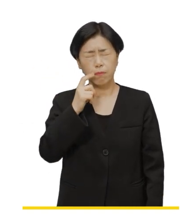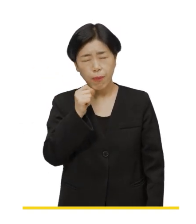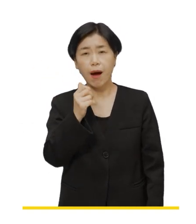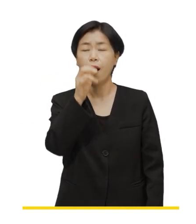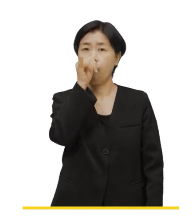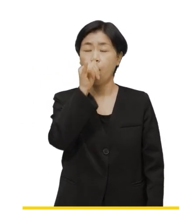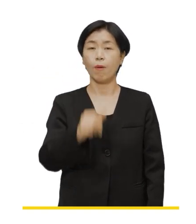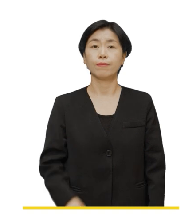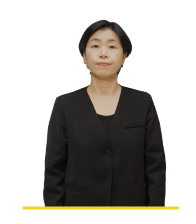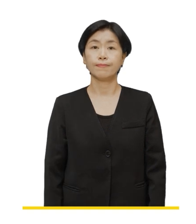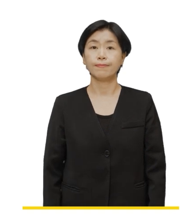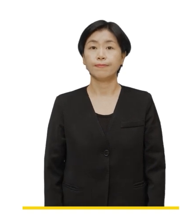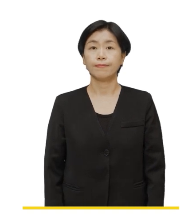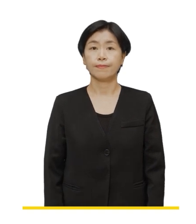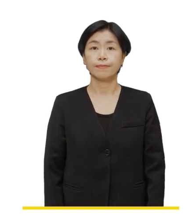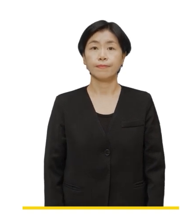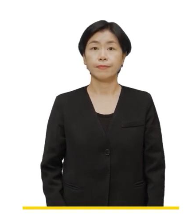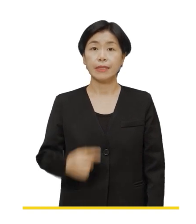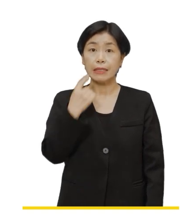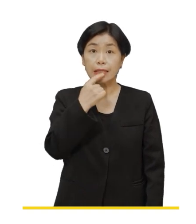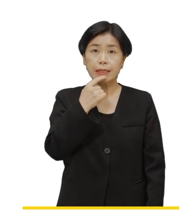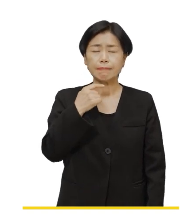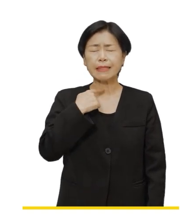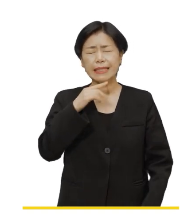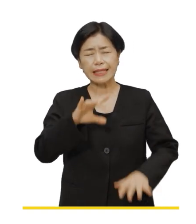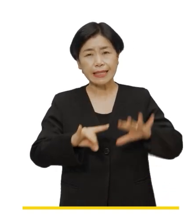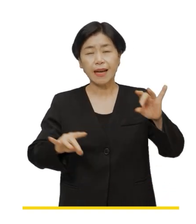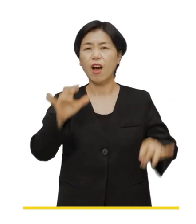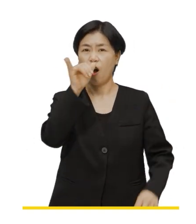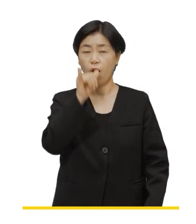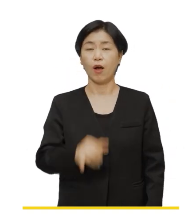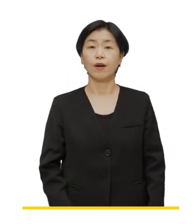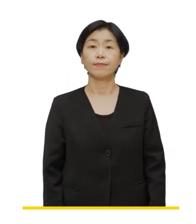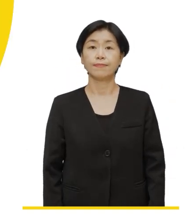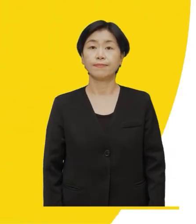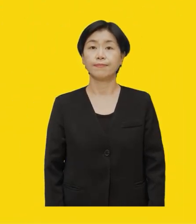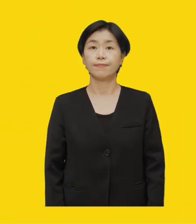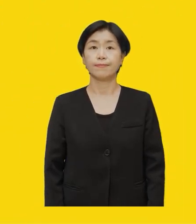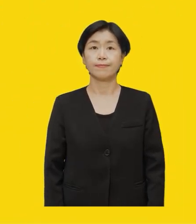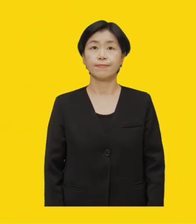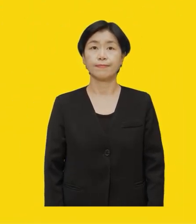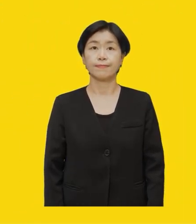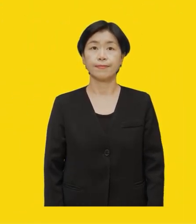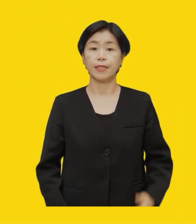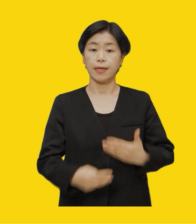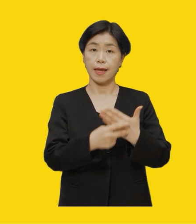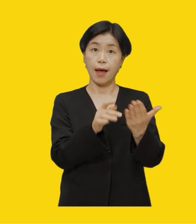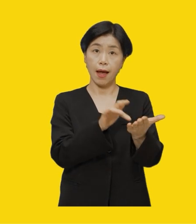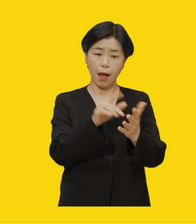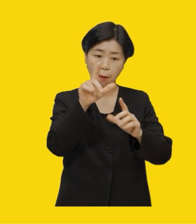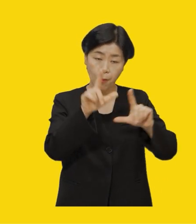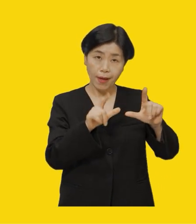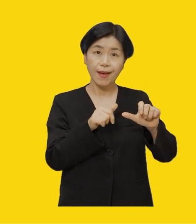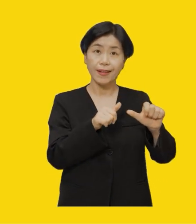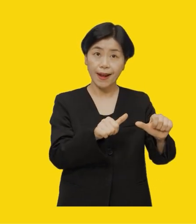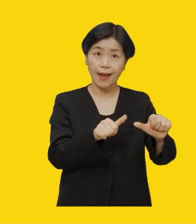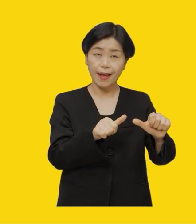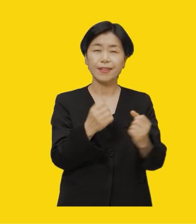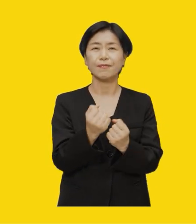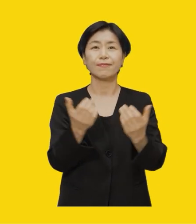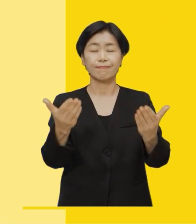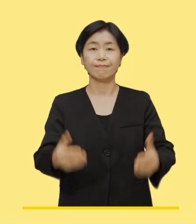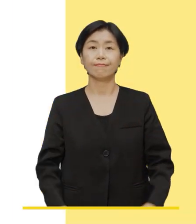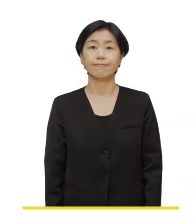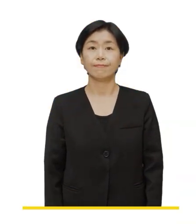졸릴 수 있어요. 입이 마를 수 있어요. 의약품 모양에 따라 알아보기.